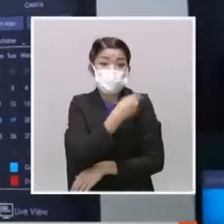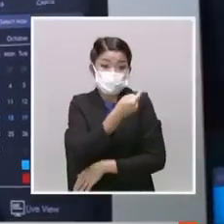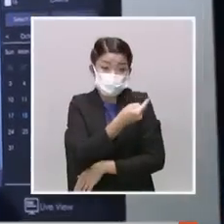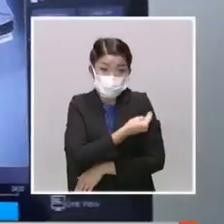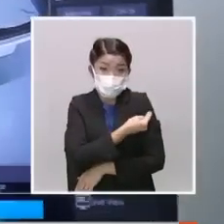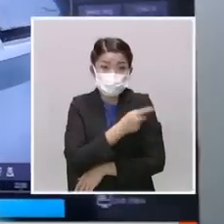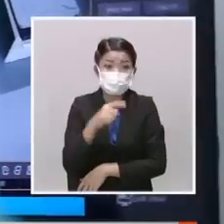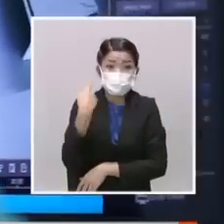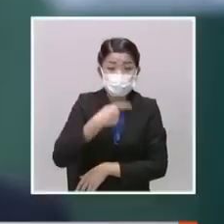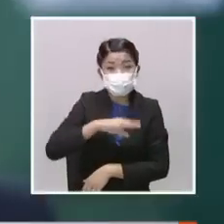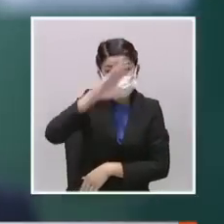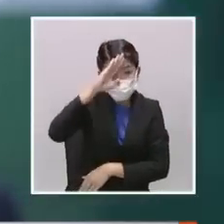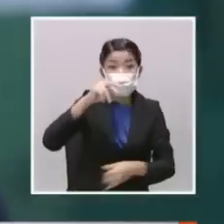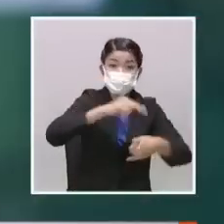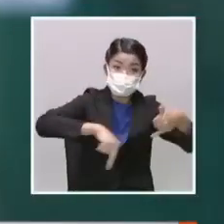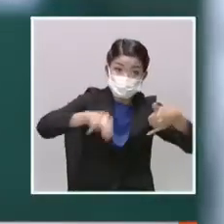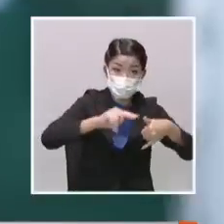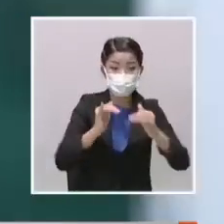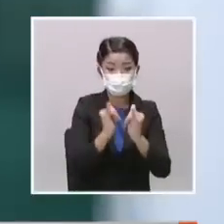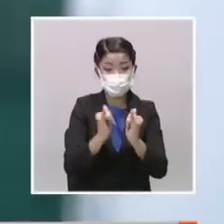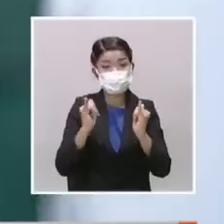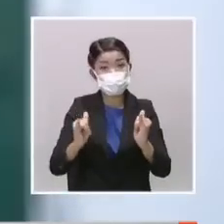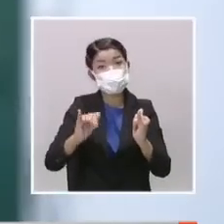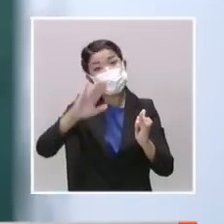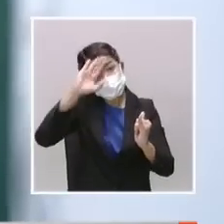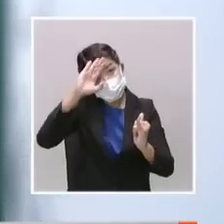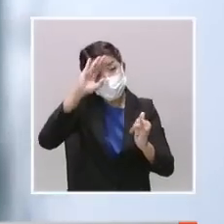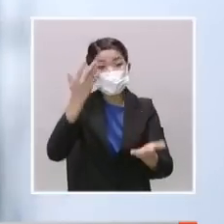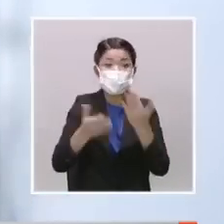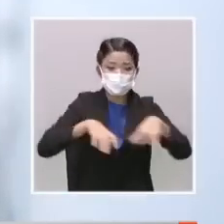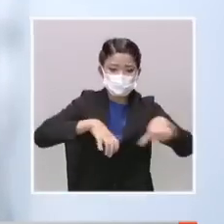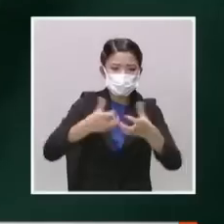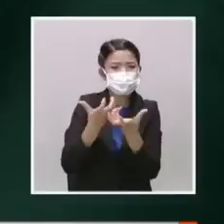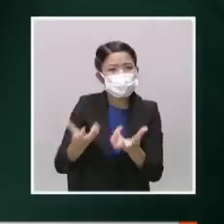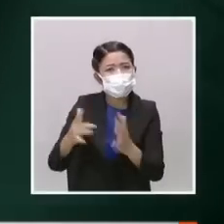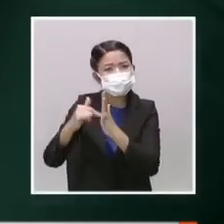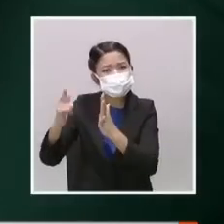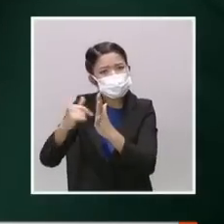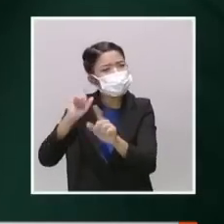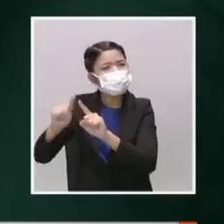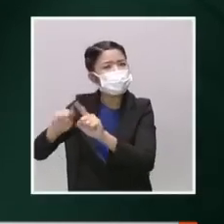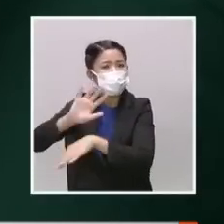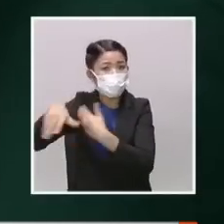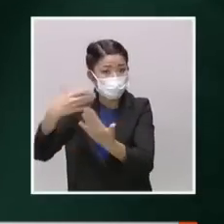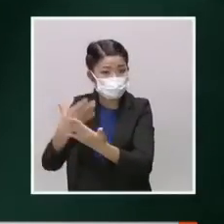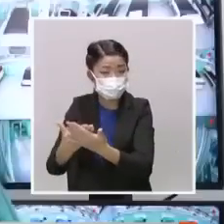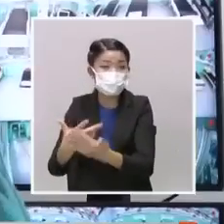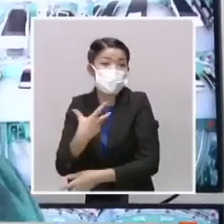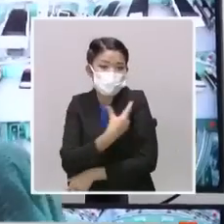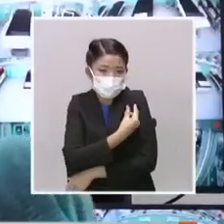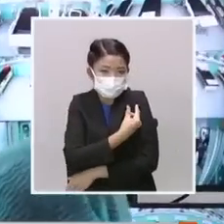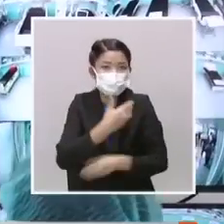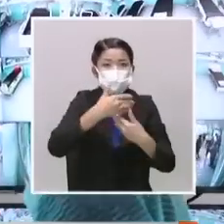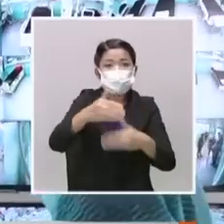การดูแลรักษาพยาบาลเตียงที่ใช้ในการดูแลรักษาการจัดหาเวชภัณฑ์เครื่องมือทางการแพทย์และวัคซีน